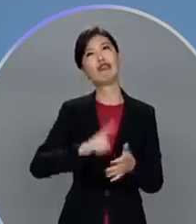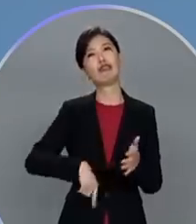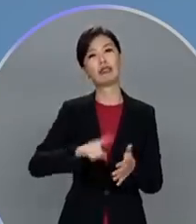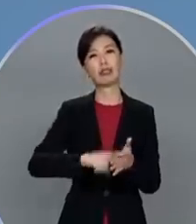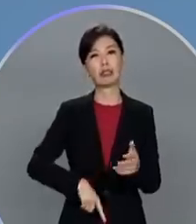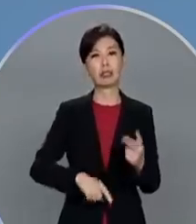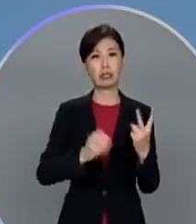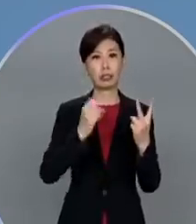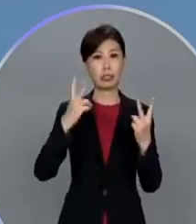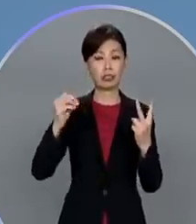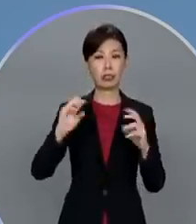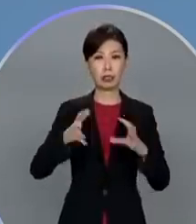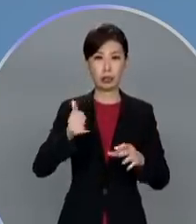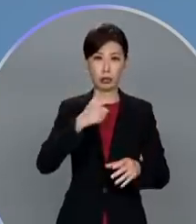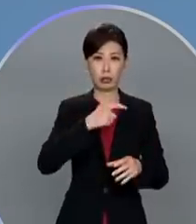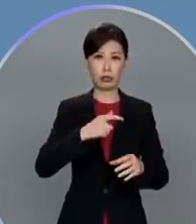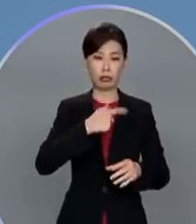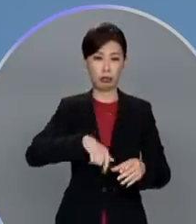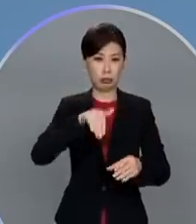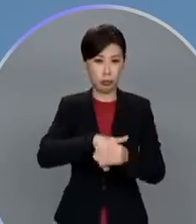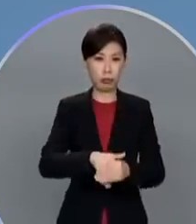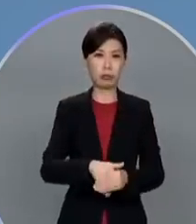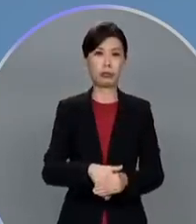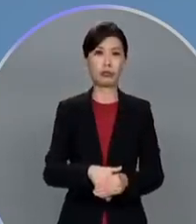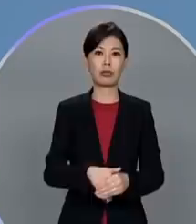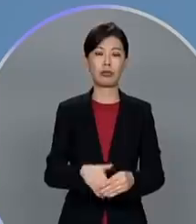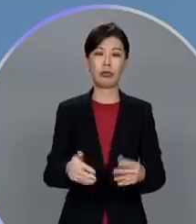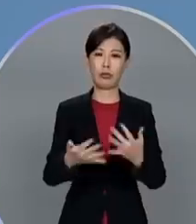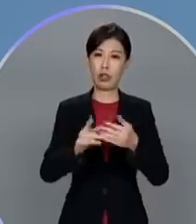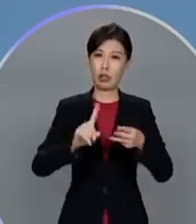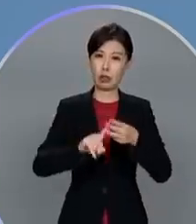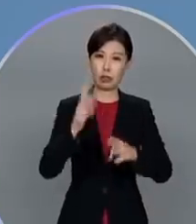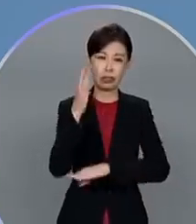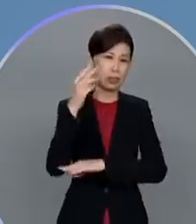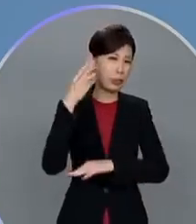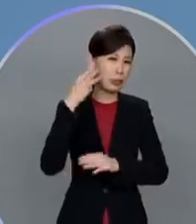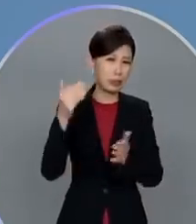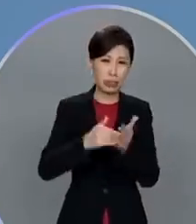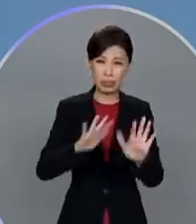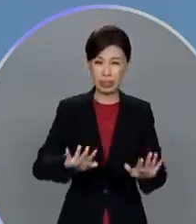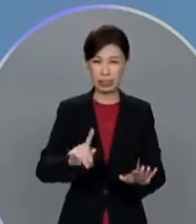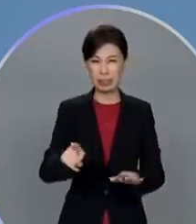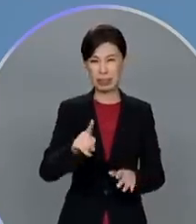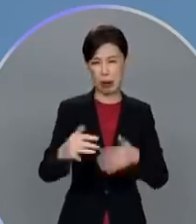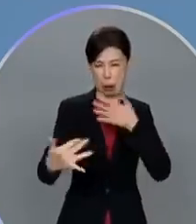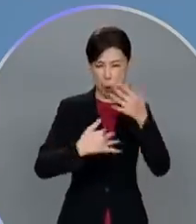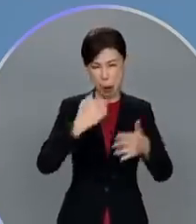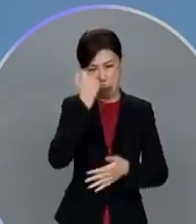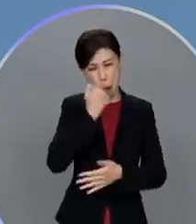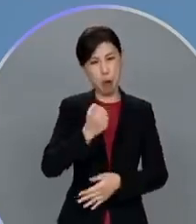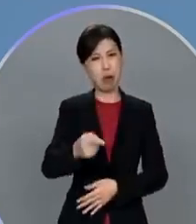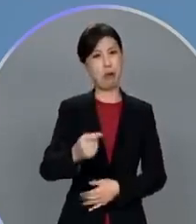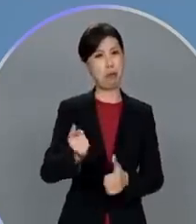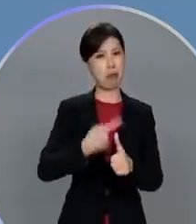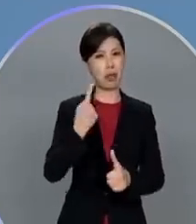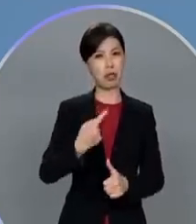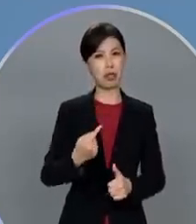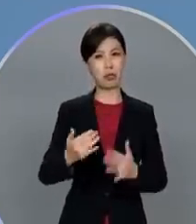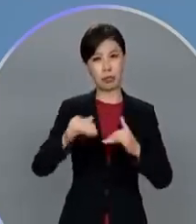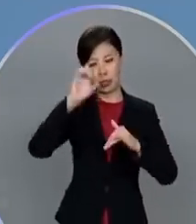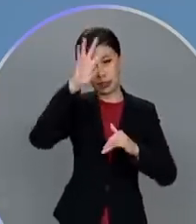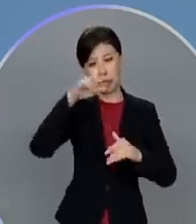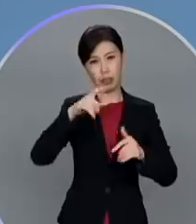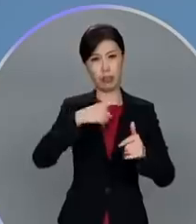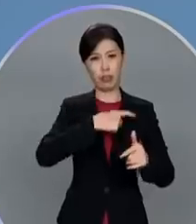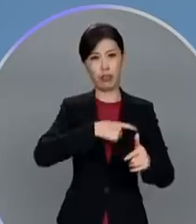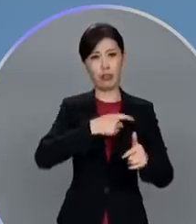2020年台湾总统大选，台湾几十年民主政治有像今天这么脏、这么恶劣吗？民进党副总统候选赖清